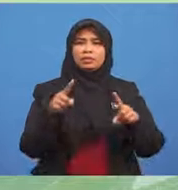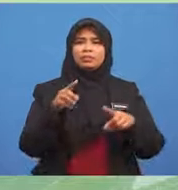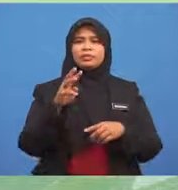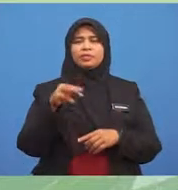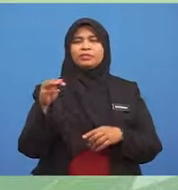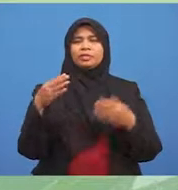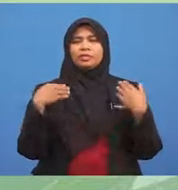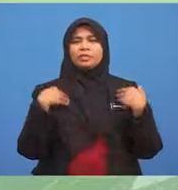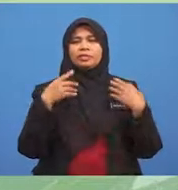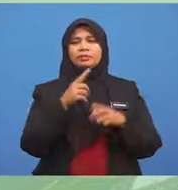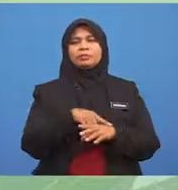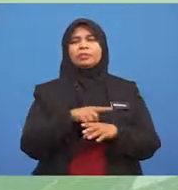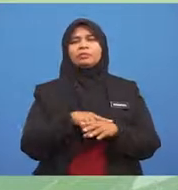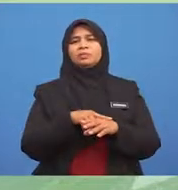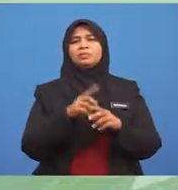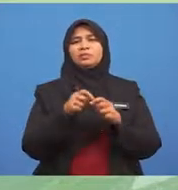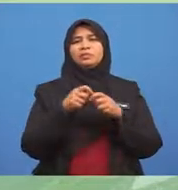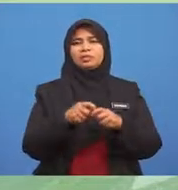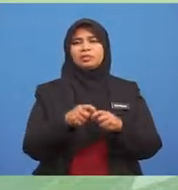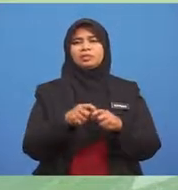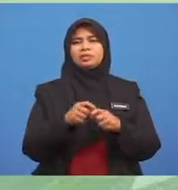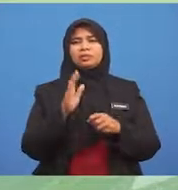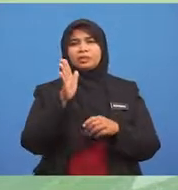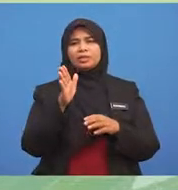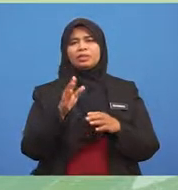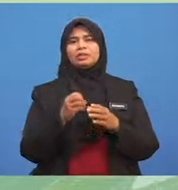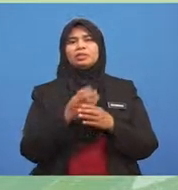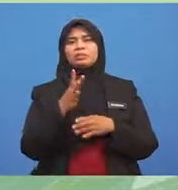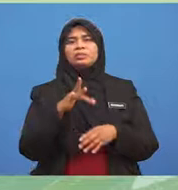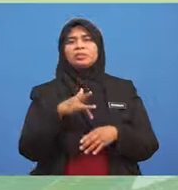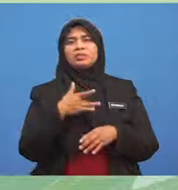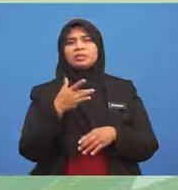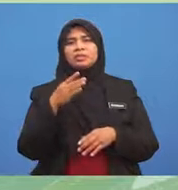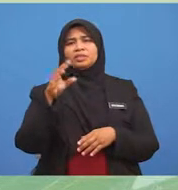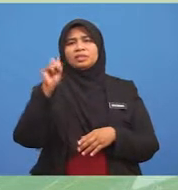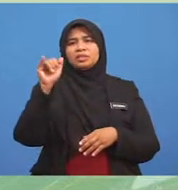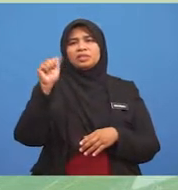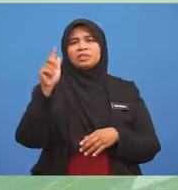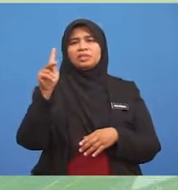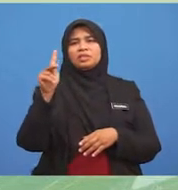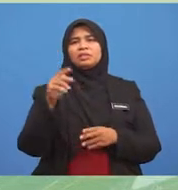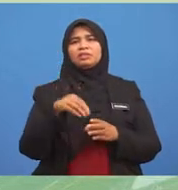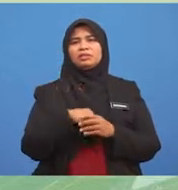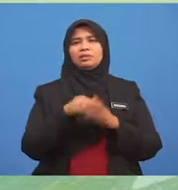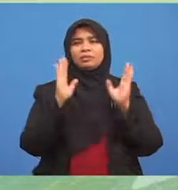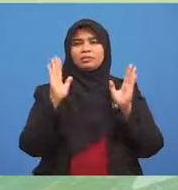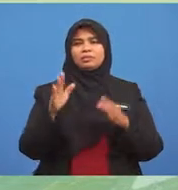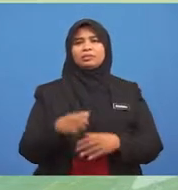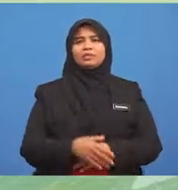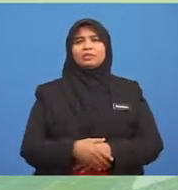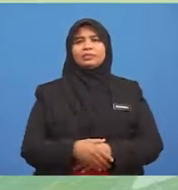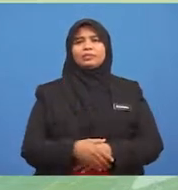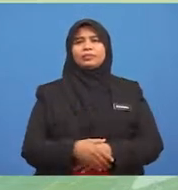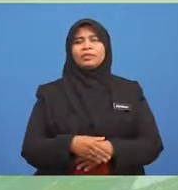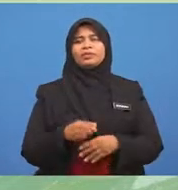masa-masa tertentu akan timbul rasa syak dan lupa semasa solat. Perasaan syak merupakan bisikan